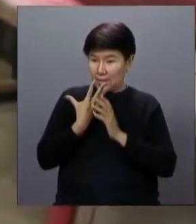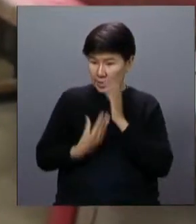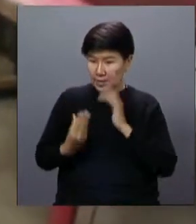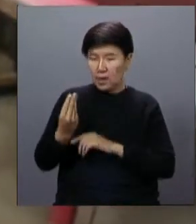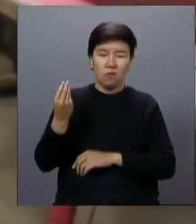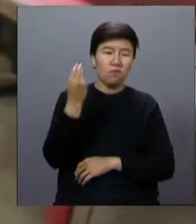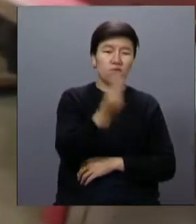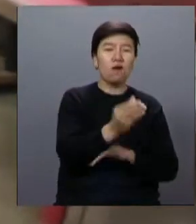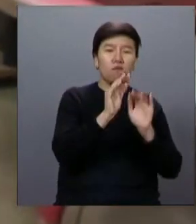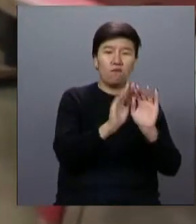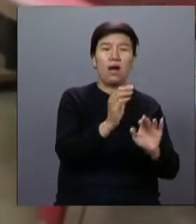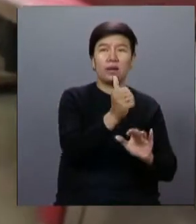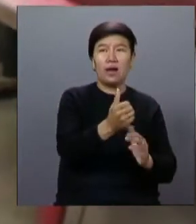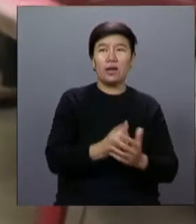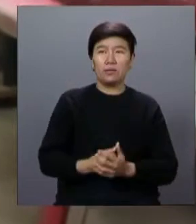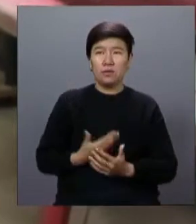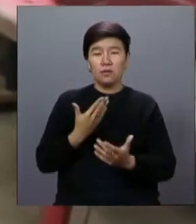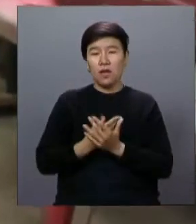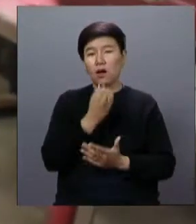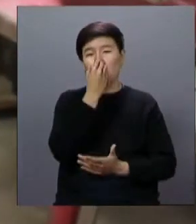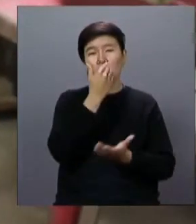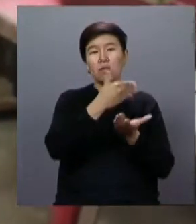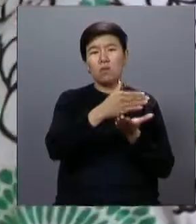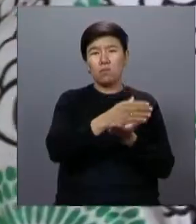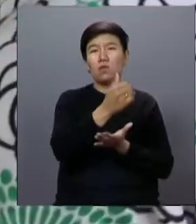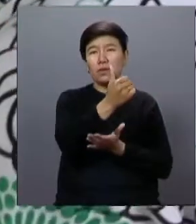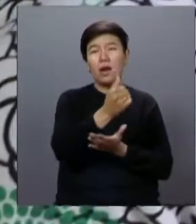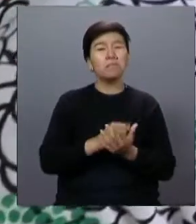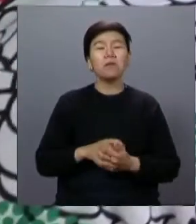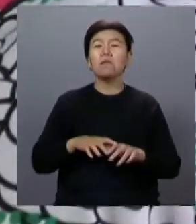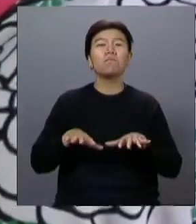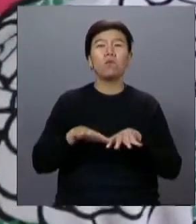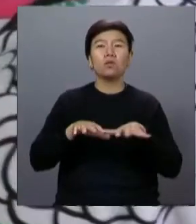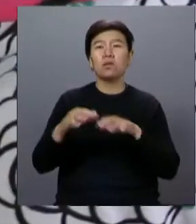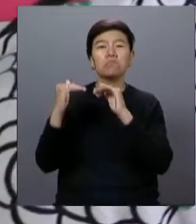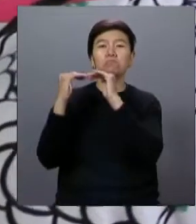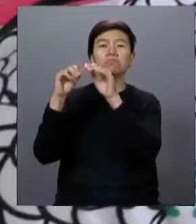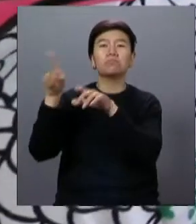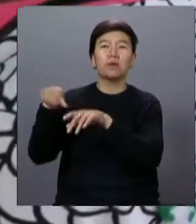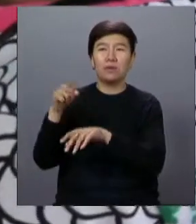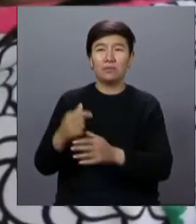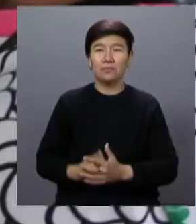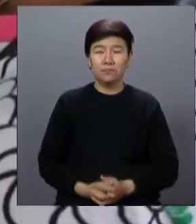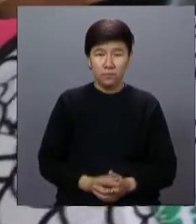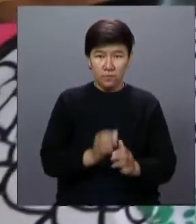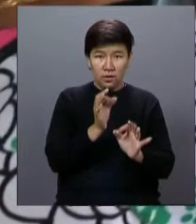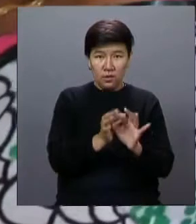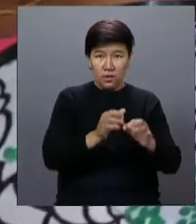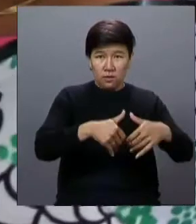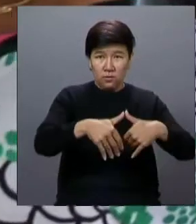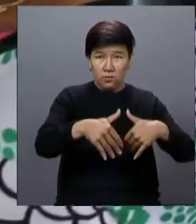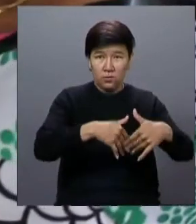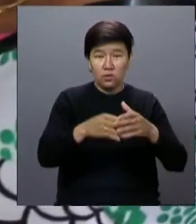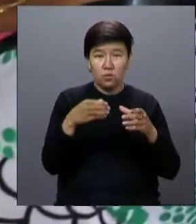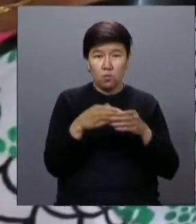ช้ดอกอย่างนี้ก็ปกติไม่มีอะไร การจัดธนาคารชุมชนในรูปแบบกลุ่มสัจจะออม